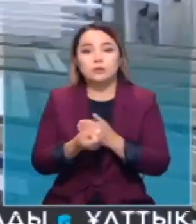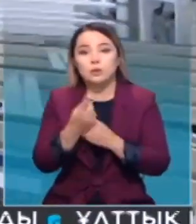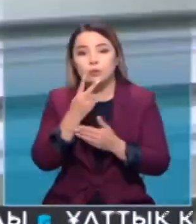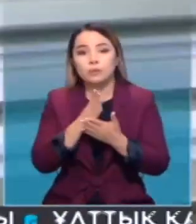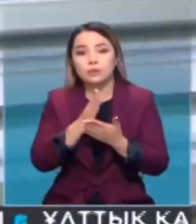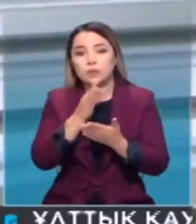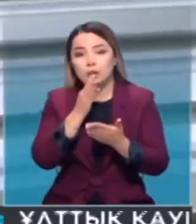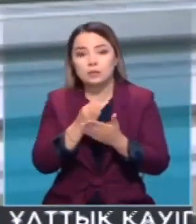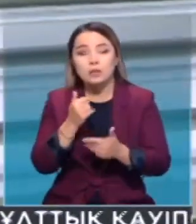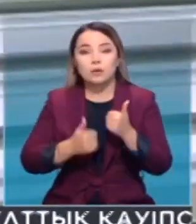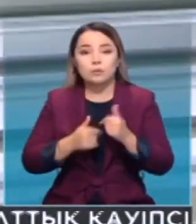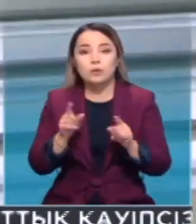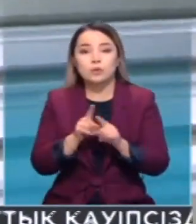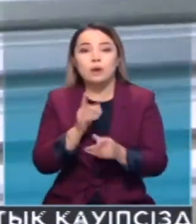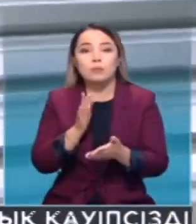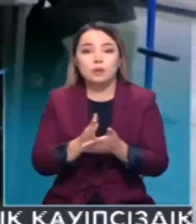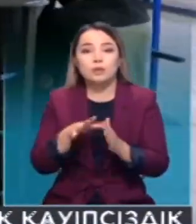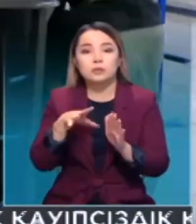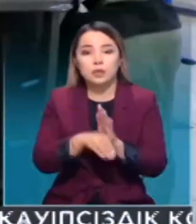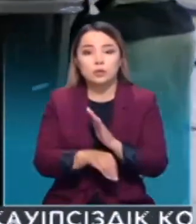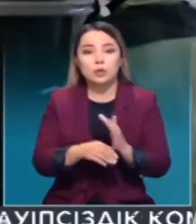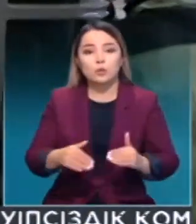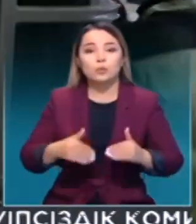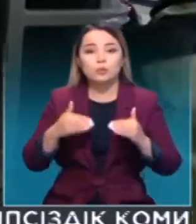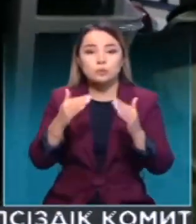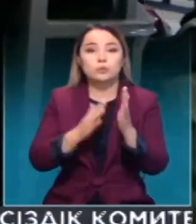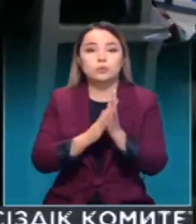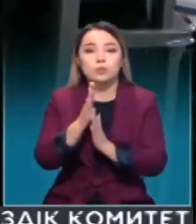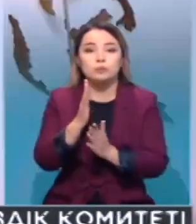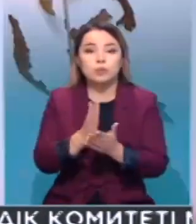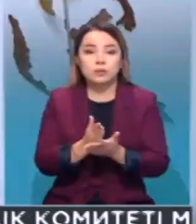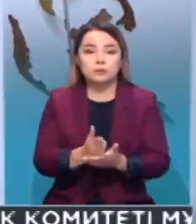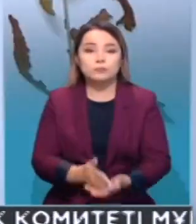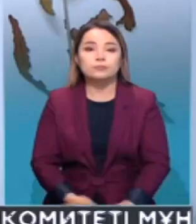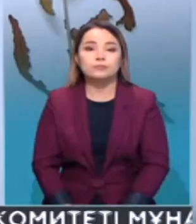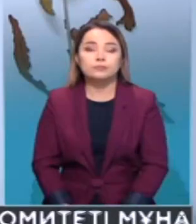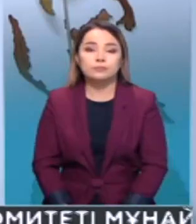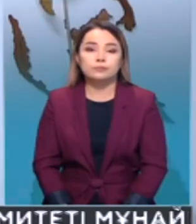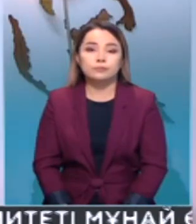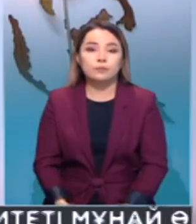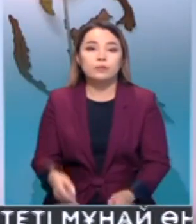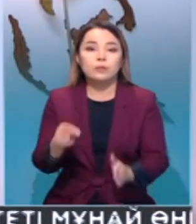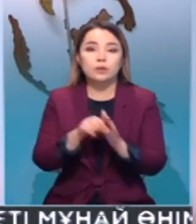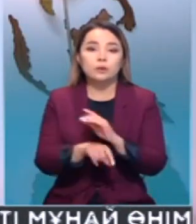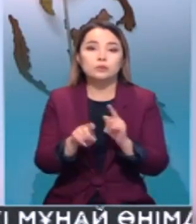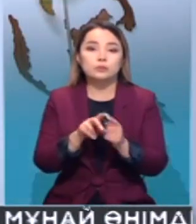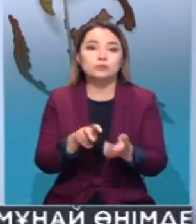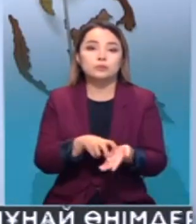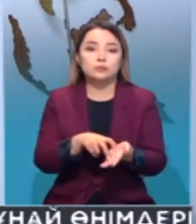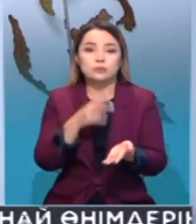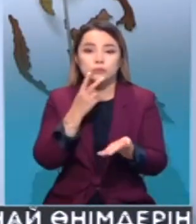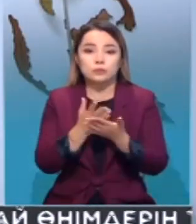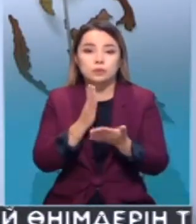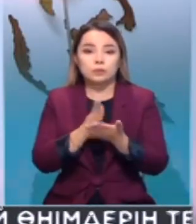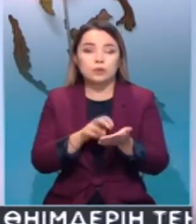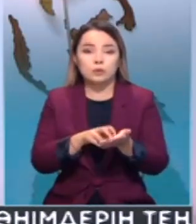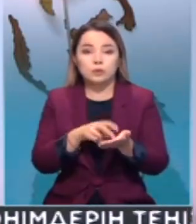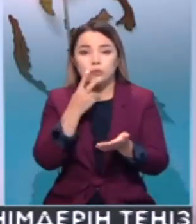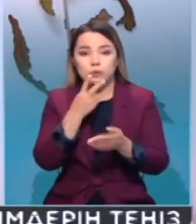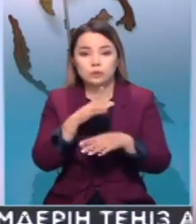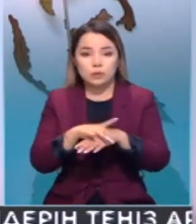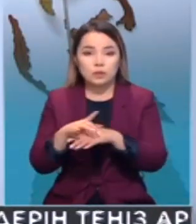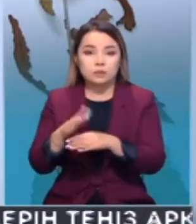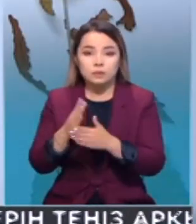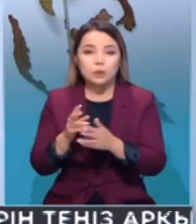рас, бірақ бәсекелестік бар жерде өсу бар. Күні енді қорқа берсең, қорқау көрінеді дейді қазақта, сол